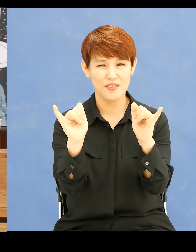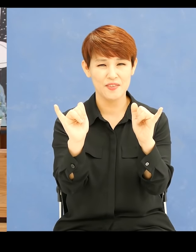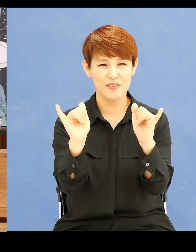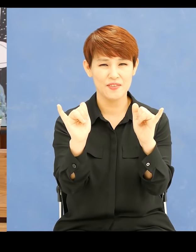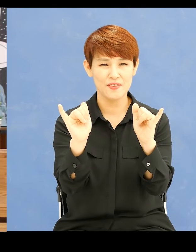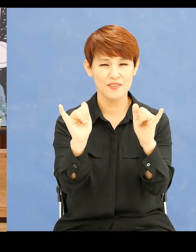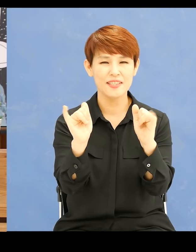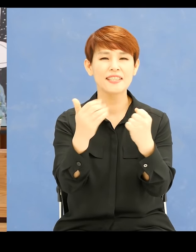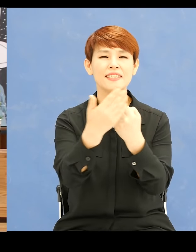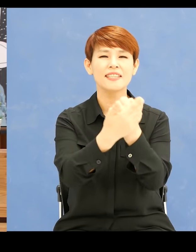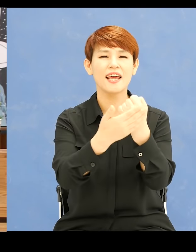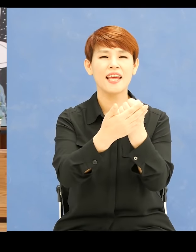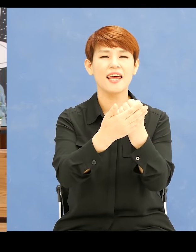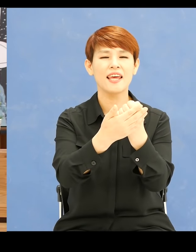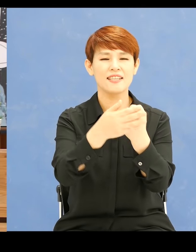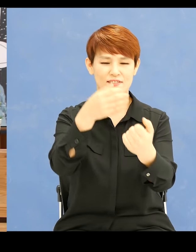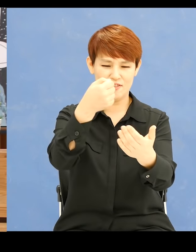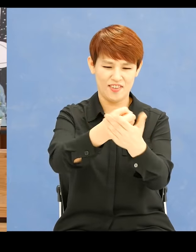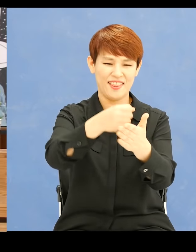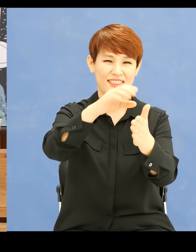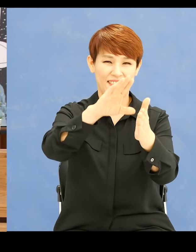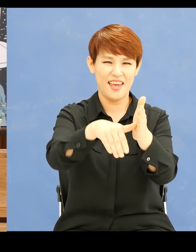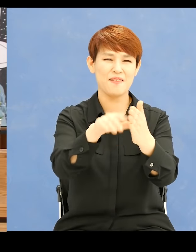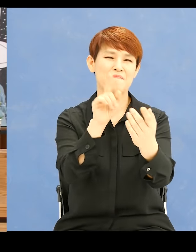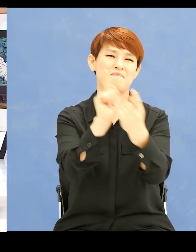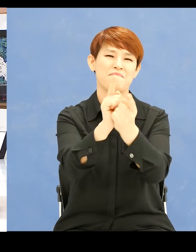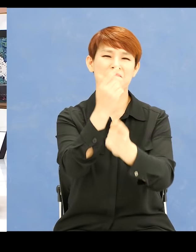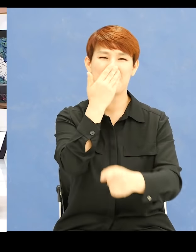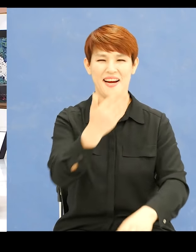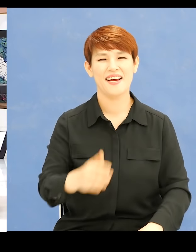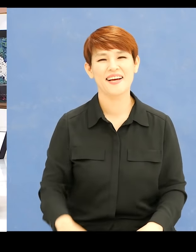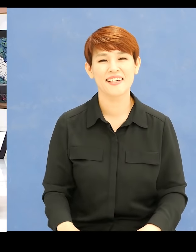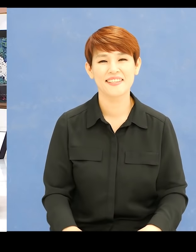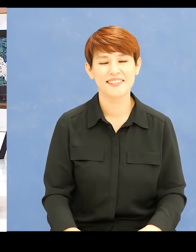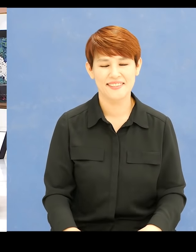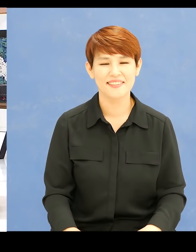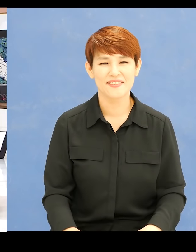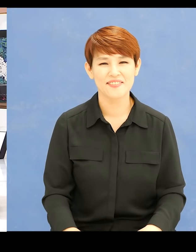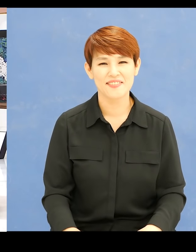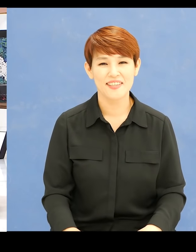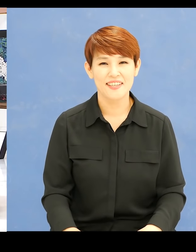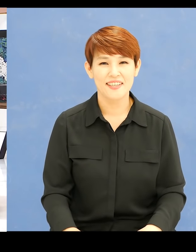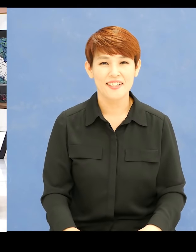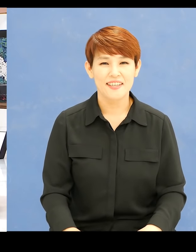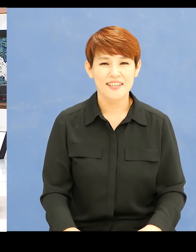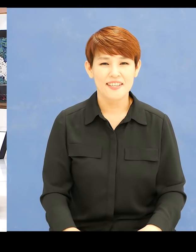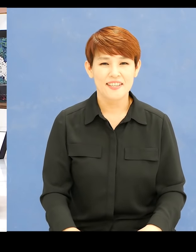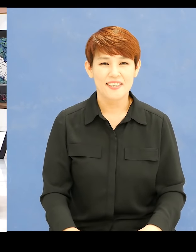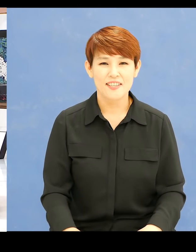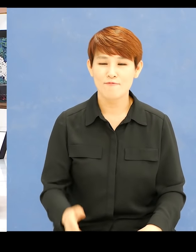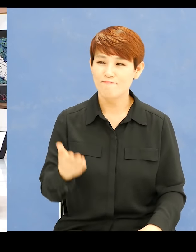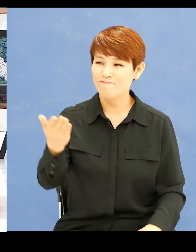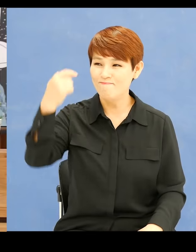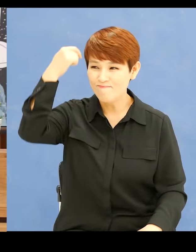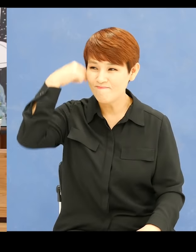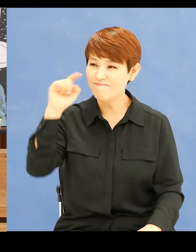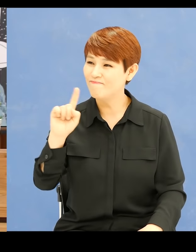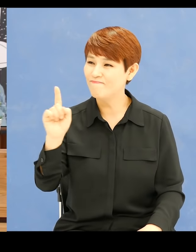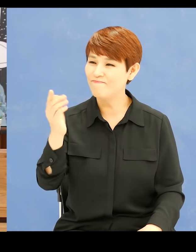않고 살아야겠다는 생각이 들어서 저에게 맡기신 1달란트에 대한 감사 그리고 이걸 어떻게 내가 하나님이 주신 것보다 더 많은 열매를 맺을 수